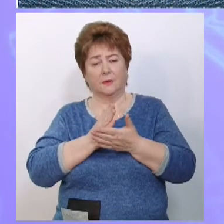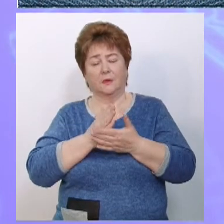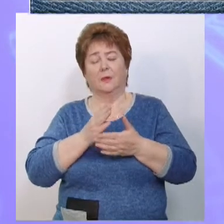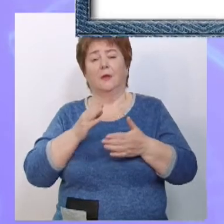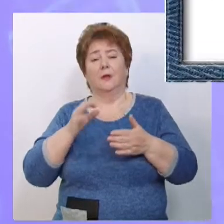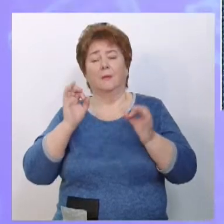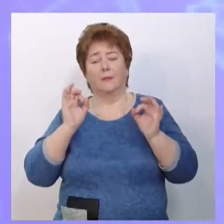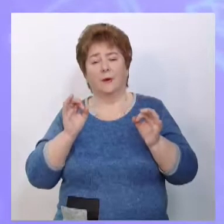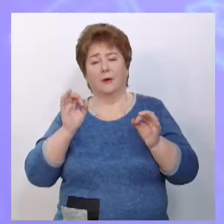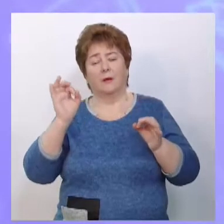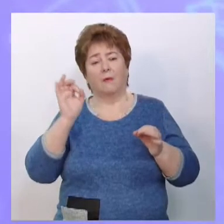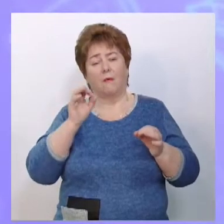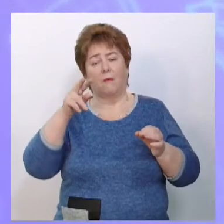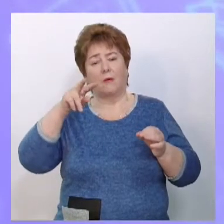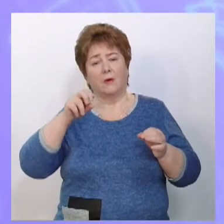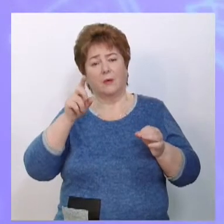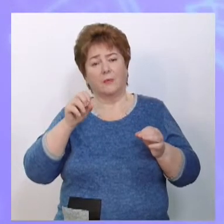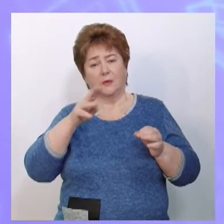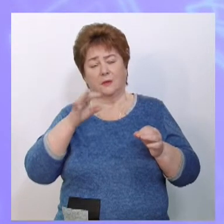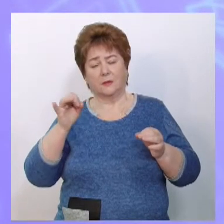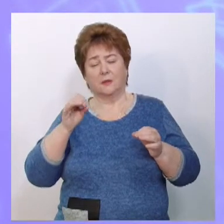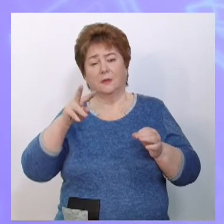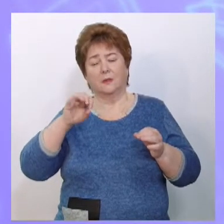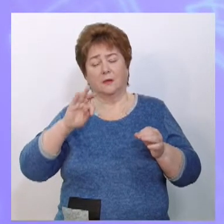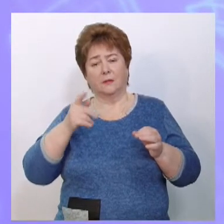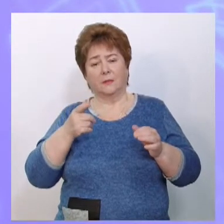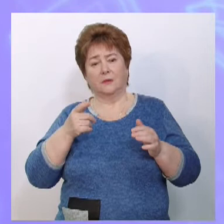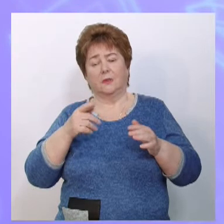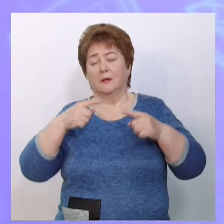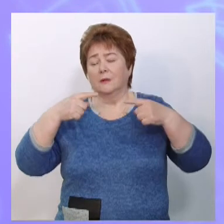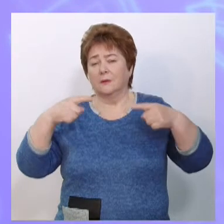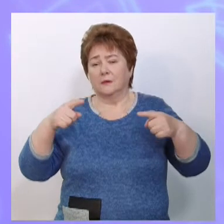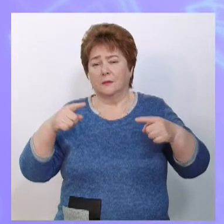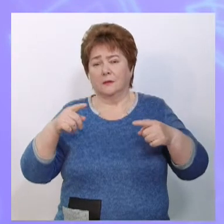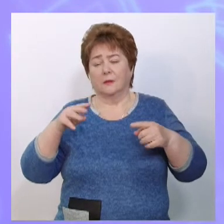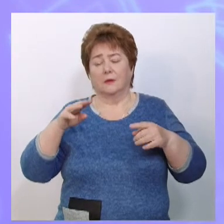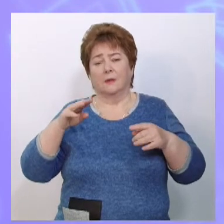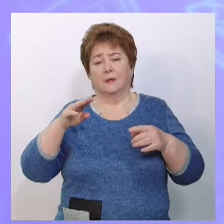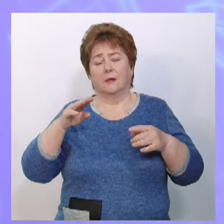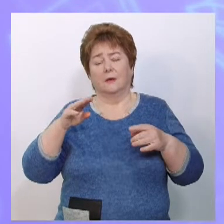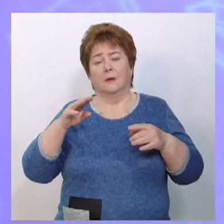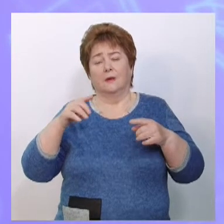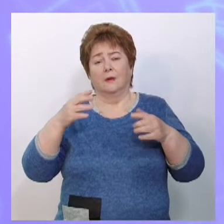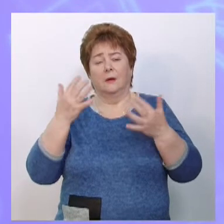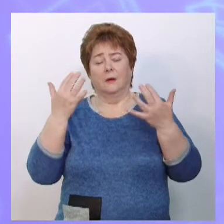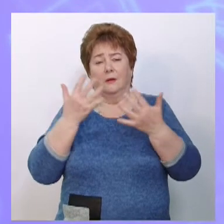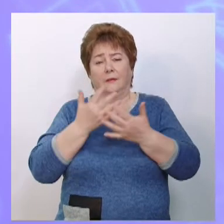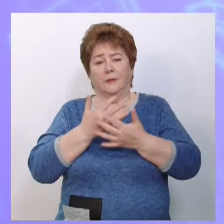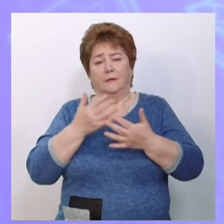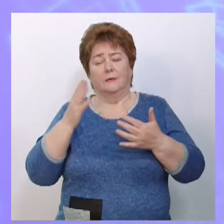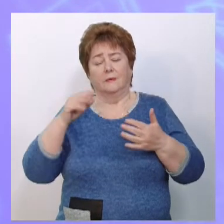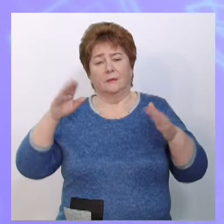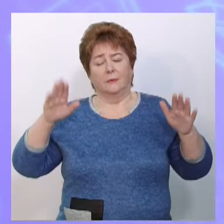Правильно, о лебеде. Лебеди отличаются тем от других видов птиц, что